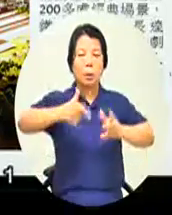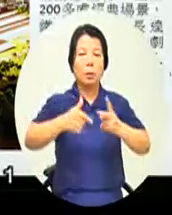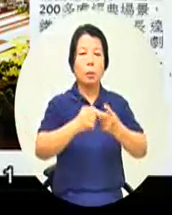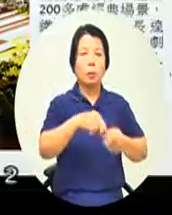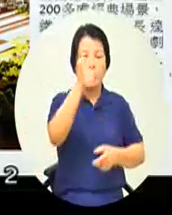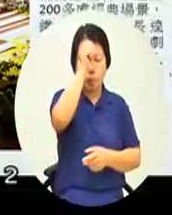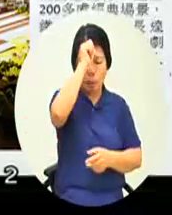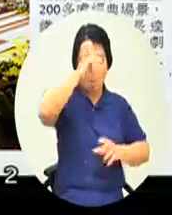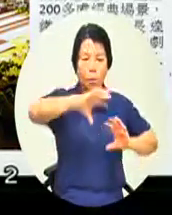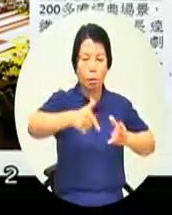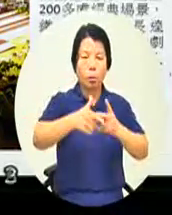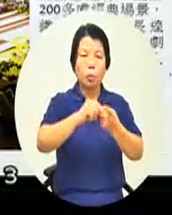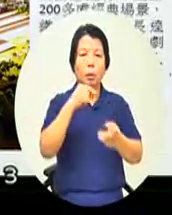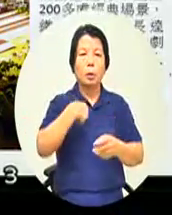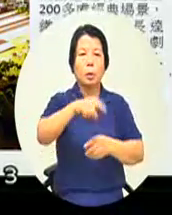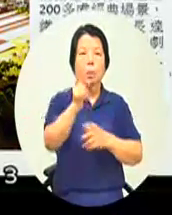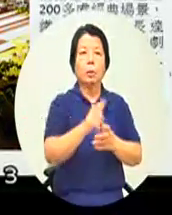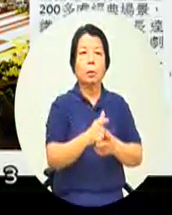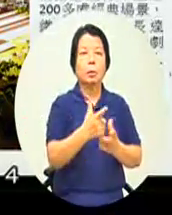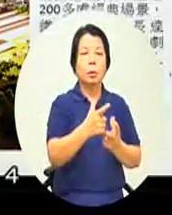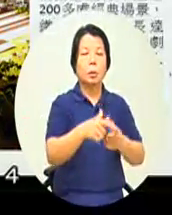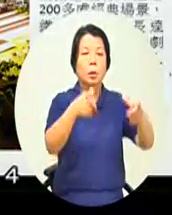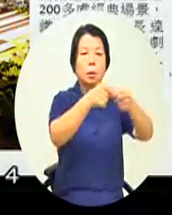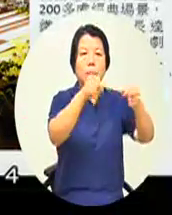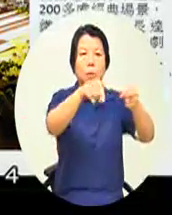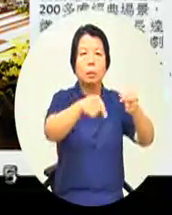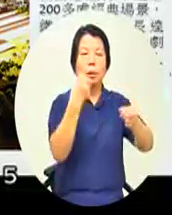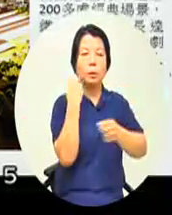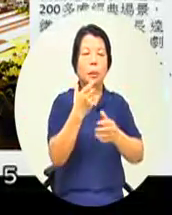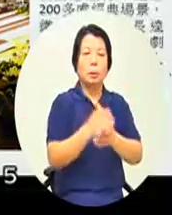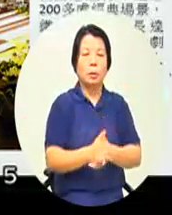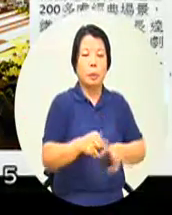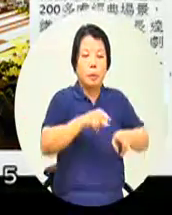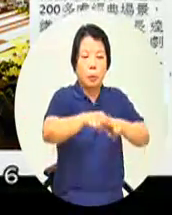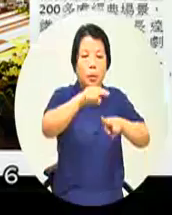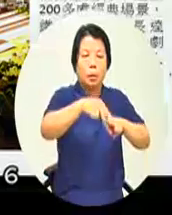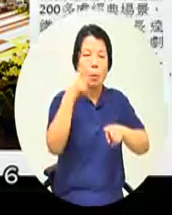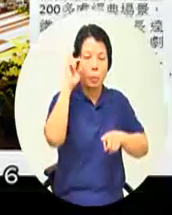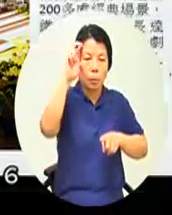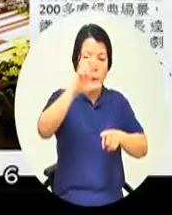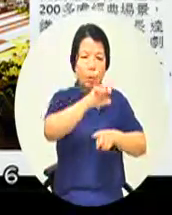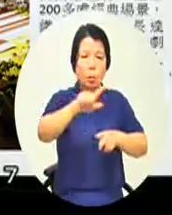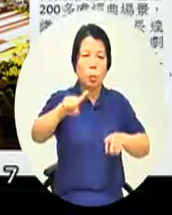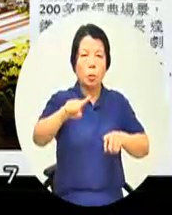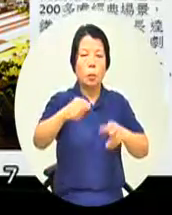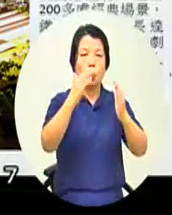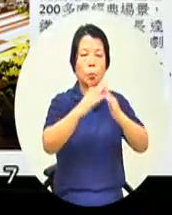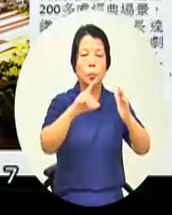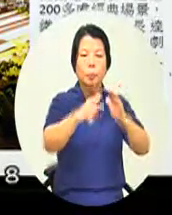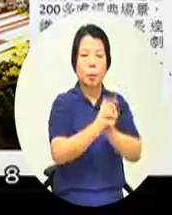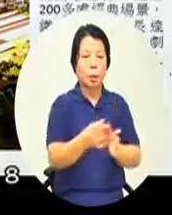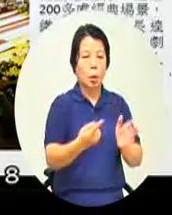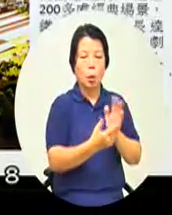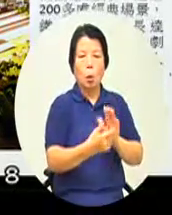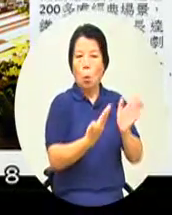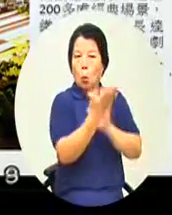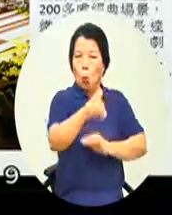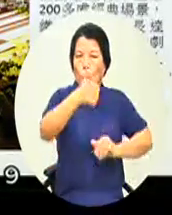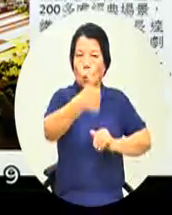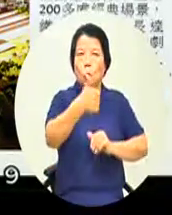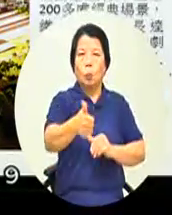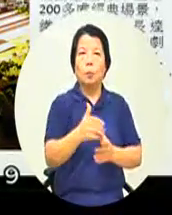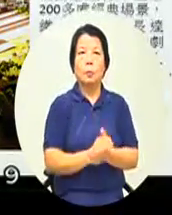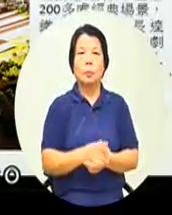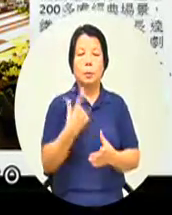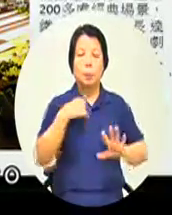近5月份在京都的吉小路的那个新的这个铁道博物馆哈，其实都有很精彩的呈现，而且是实际上